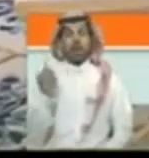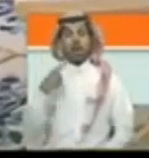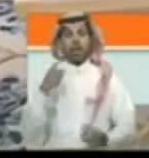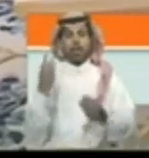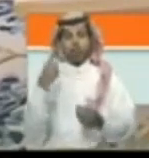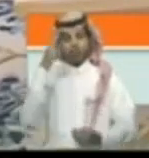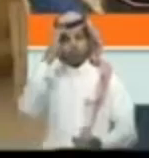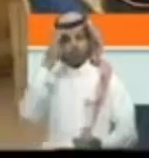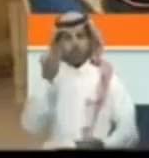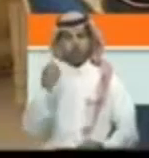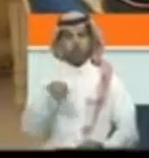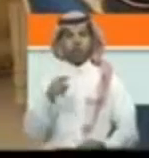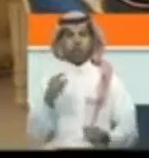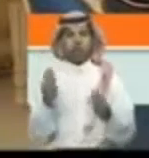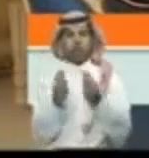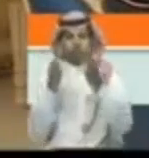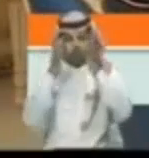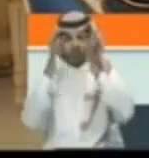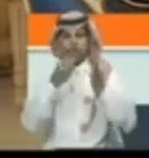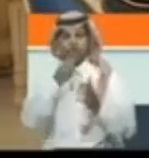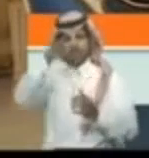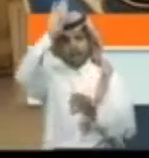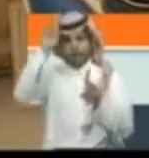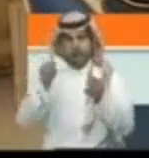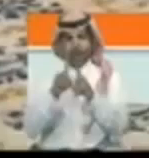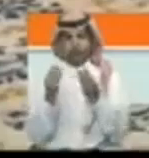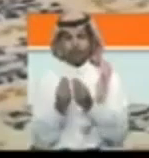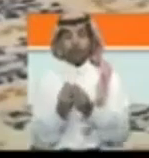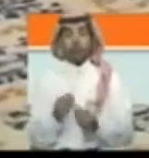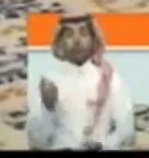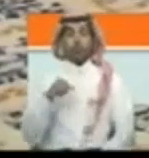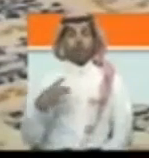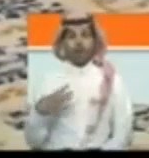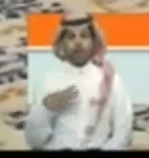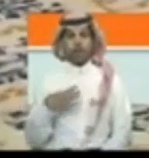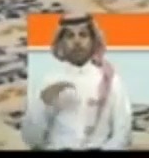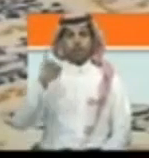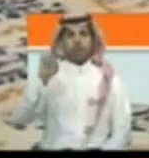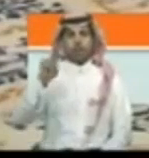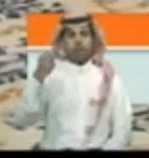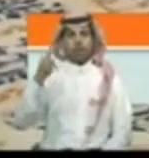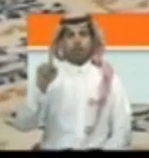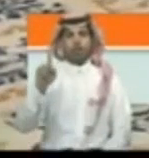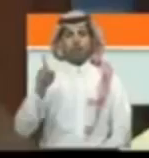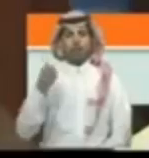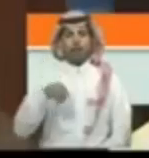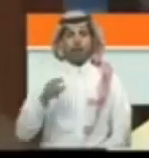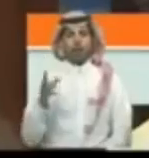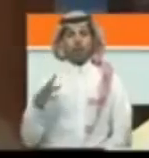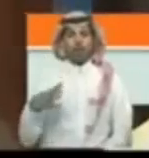مجلس الوزراء مستشار خادم الحرمين الشريفين وصاحب السمو الملكي الأمير متعب بن عبد الله بن عبد